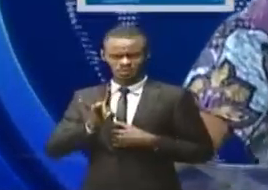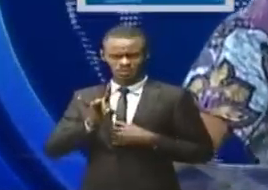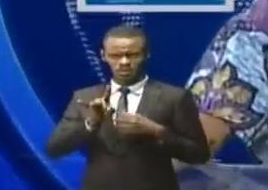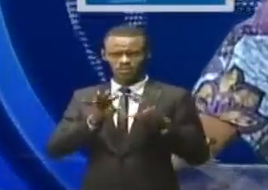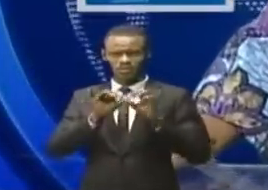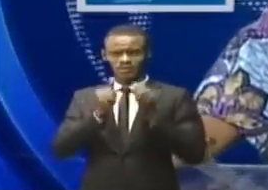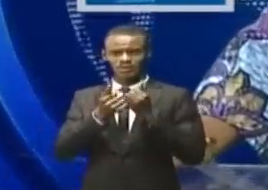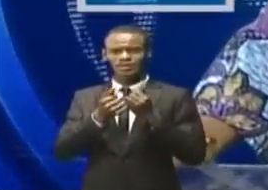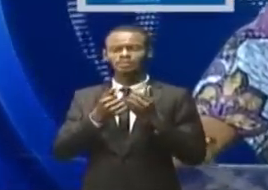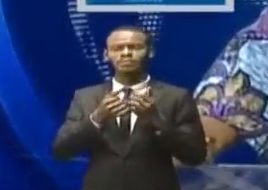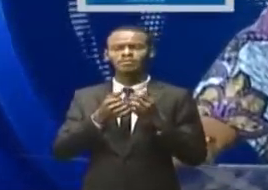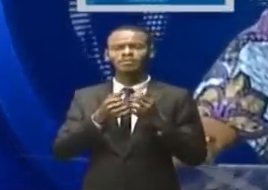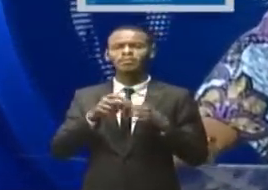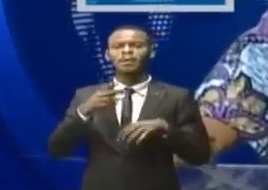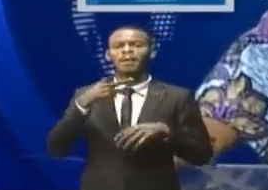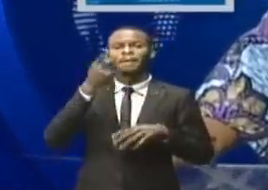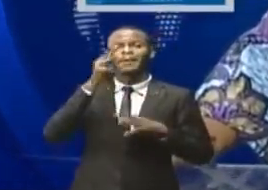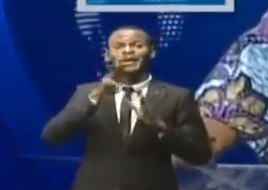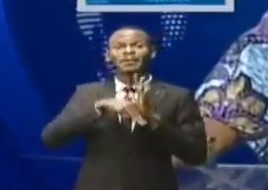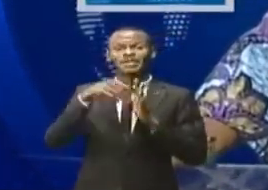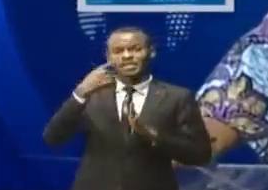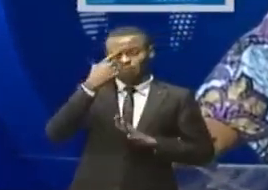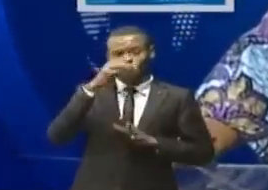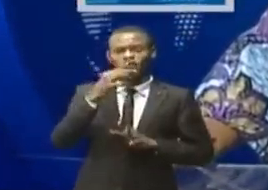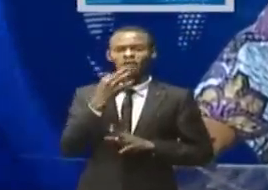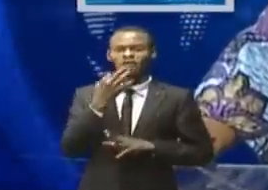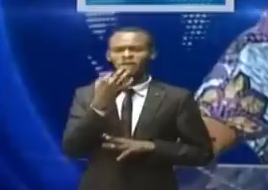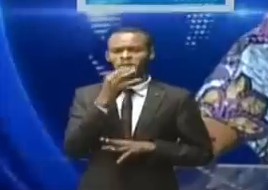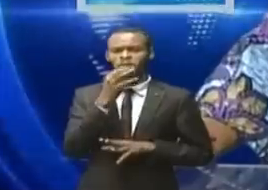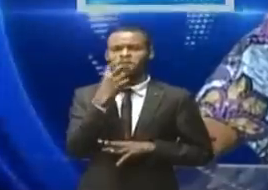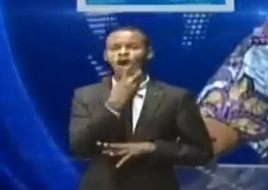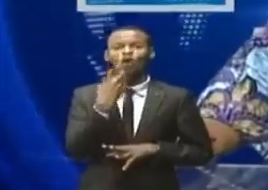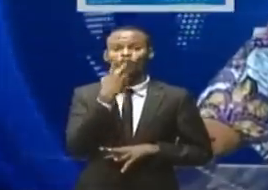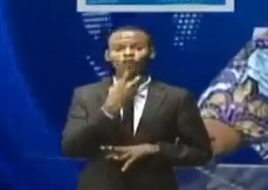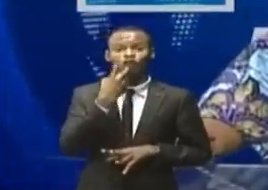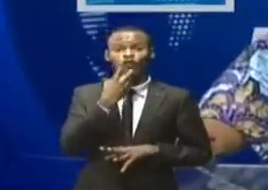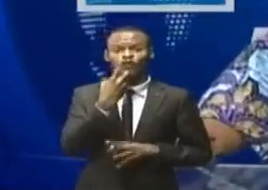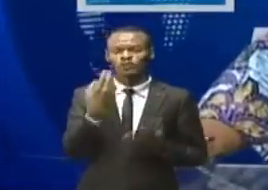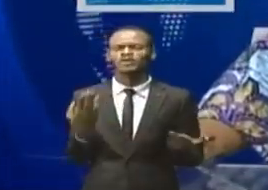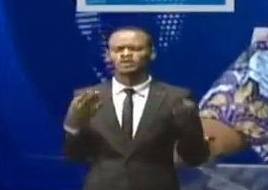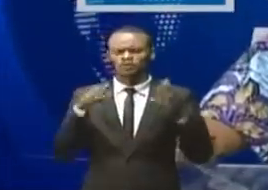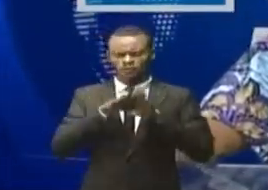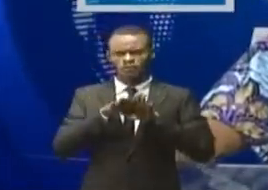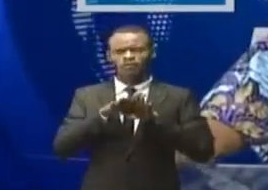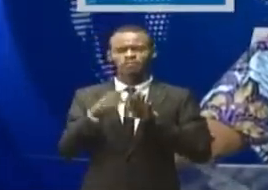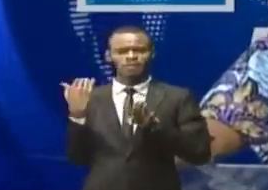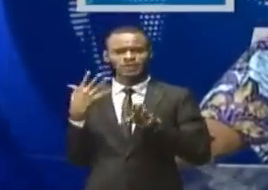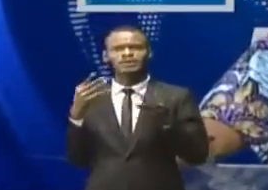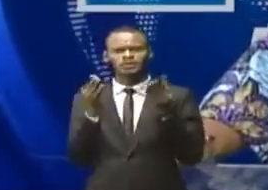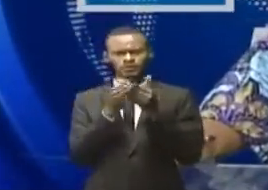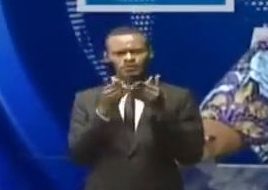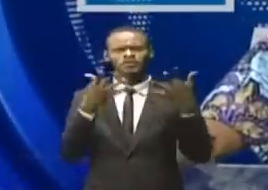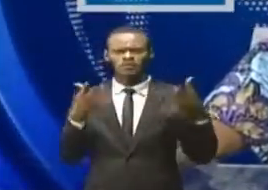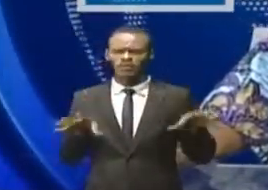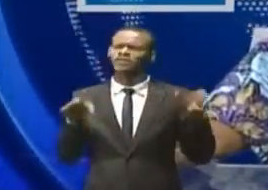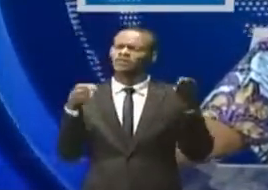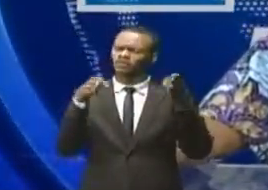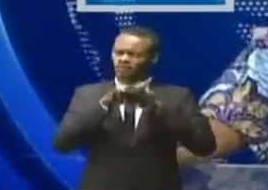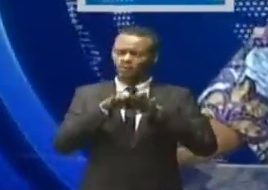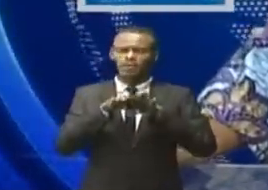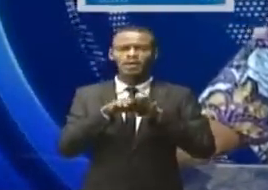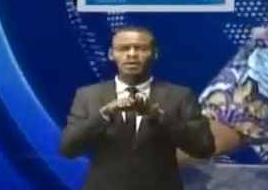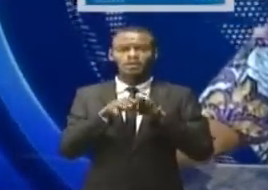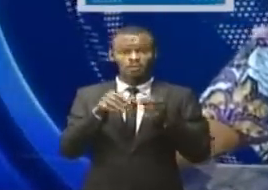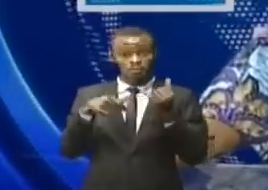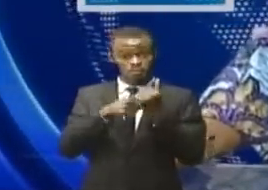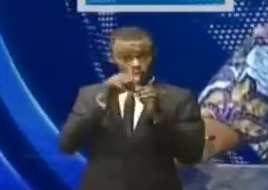Francophonie a fermé ses portes aujourd'hui à Tbilissi en Géorgie. Les participants ont tous plaidé pour la mobilité dans l'espace